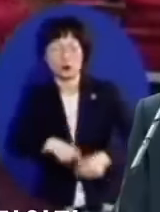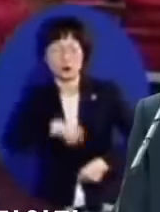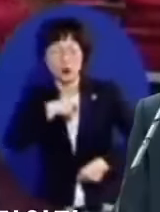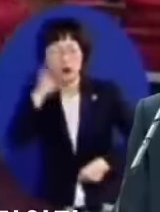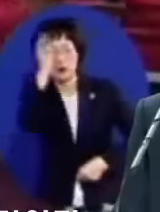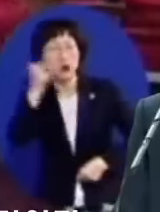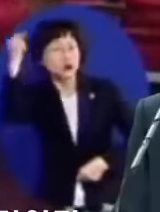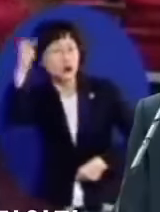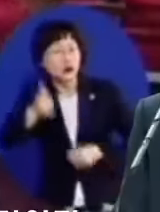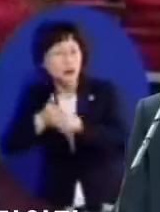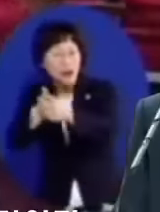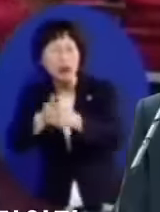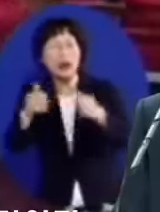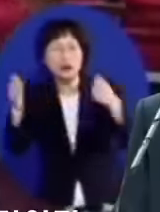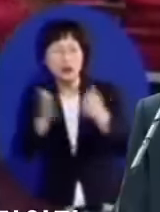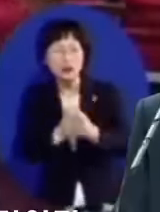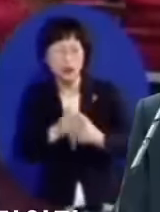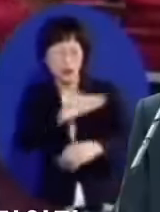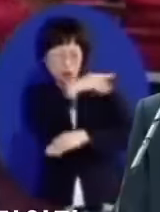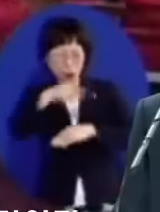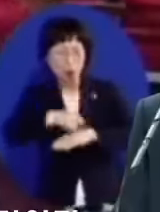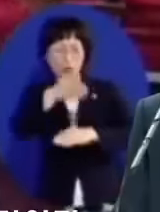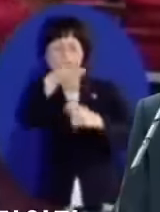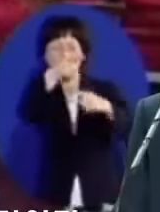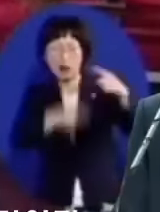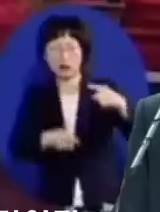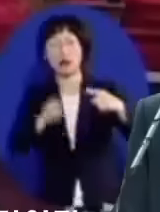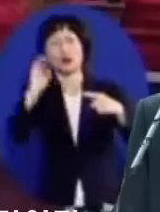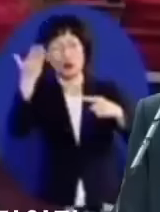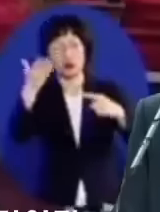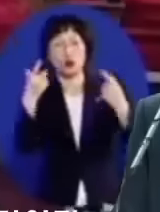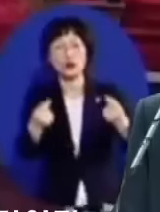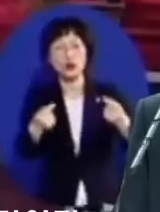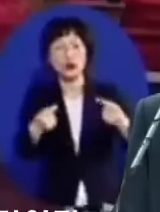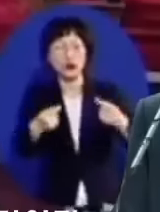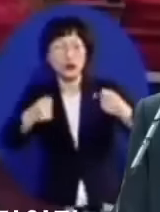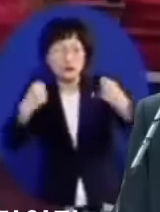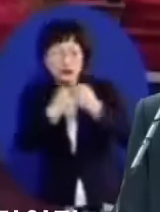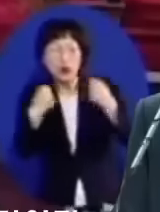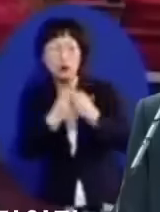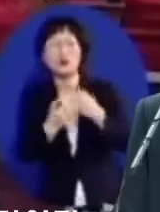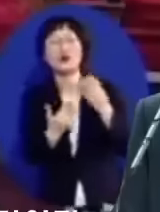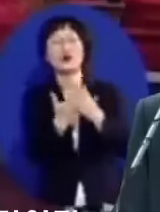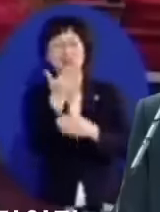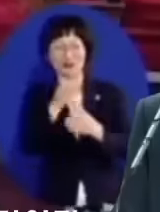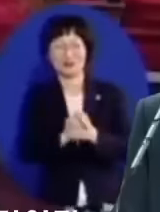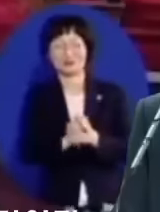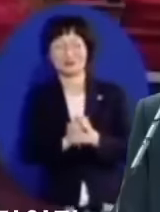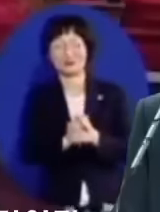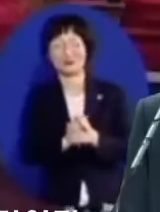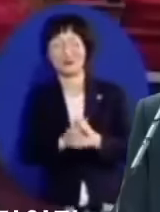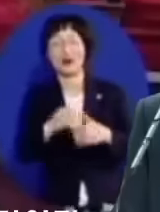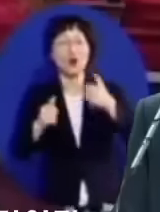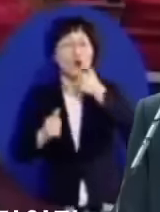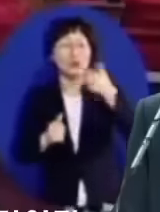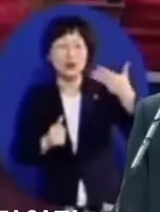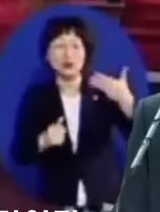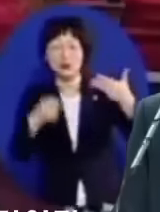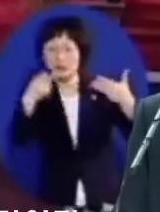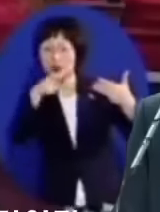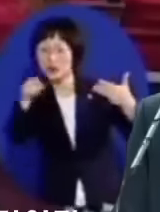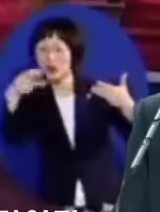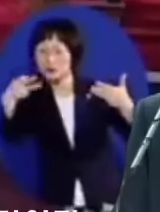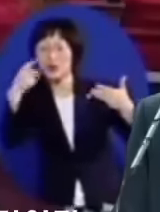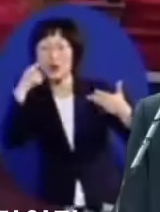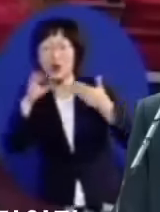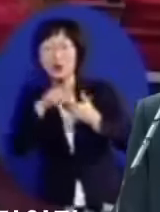사람이 되어서 내 몸이 반쪽이 났어요. 그러고 싸움이 벌어진 것입니다. 로마서 8장 12절로 13절에